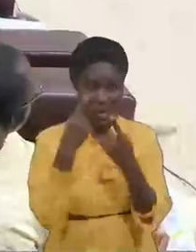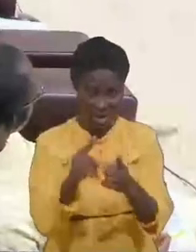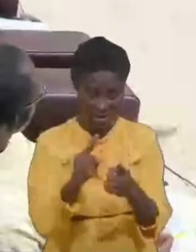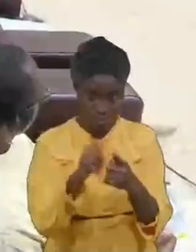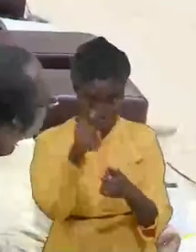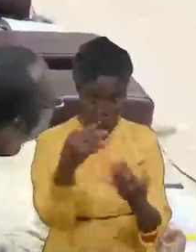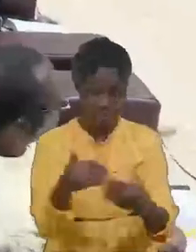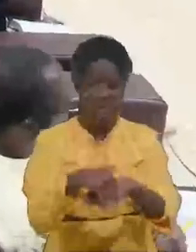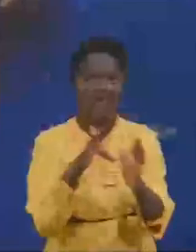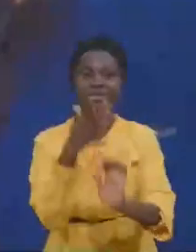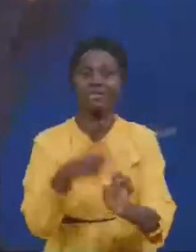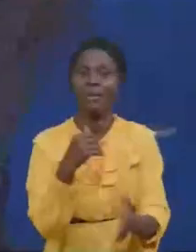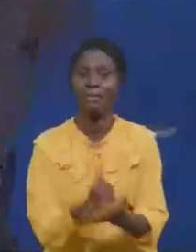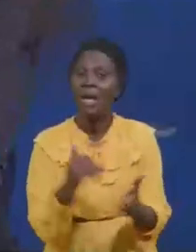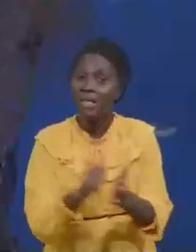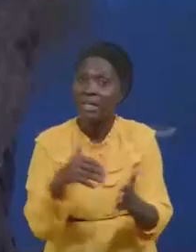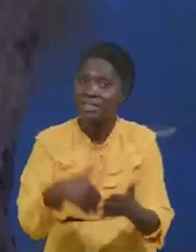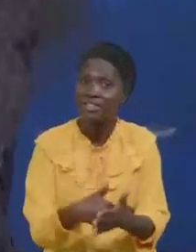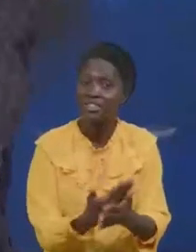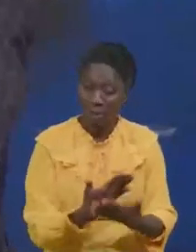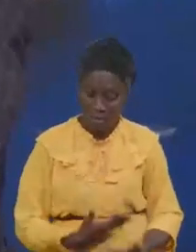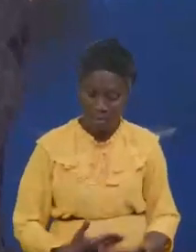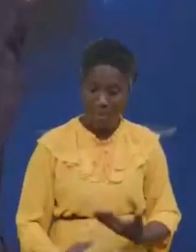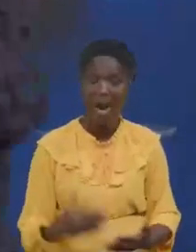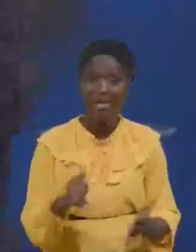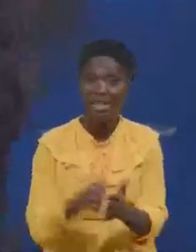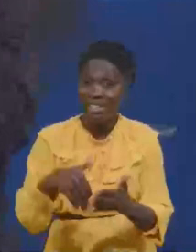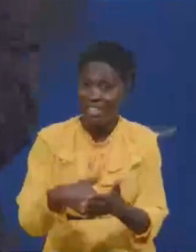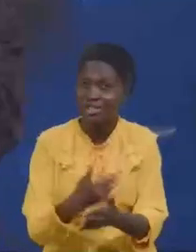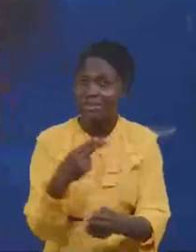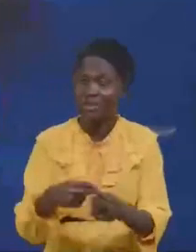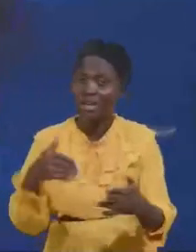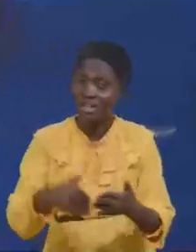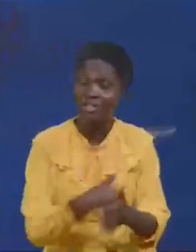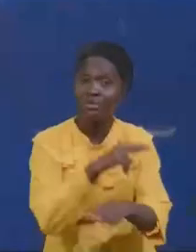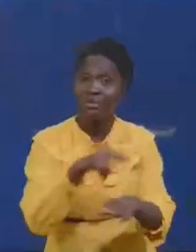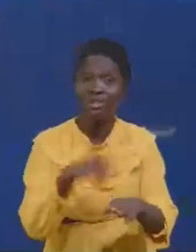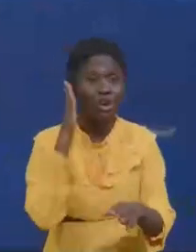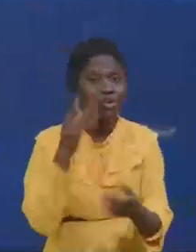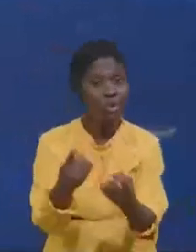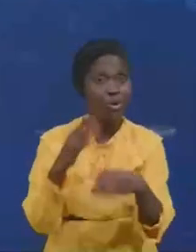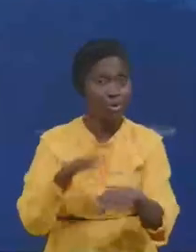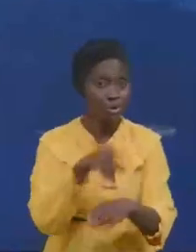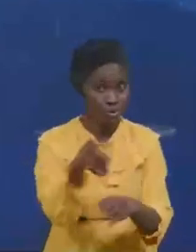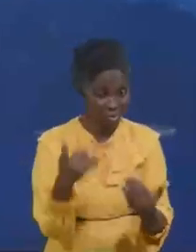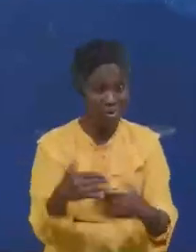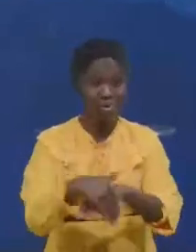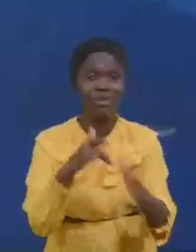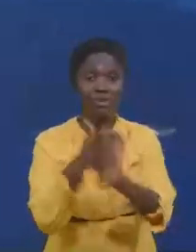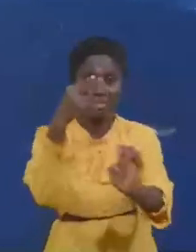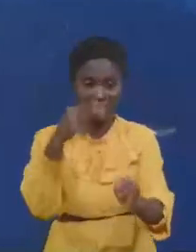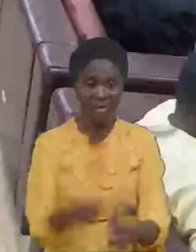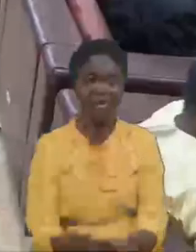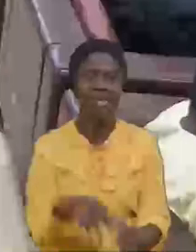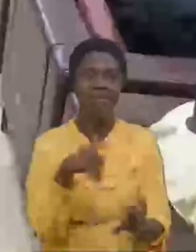soir. Cette nouvelle naissance, ce nouveau nom, cette nouvelle nature viendra sur vous ce soir au